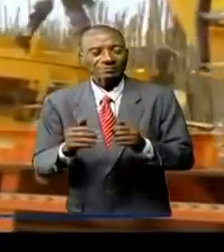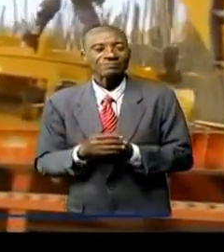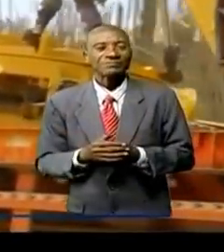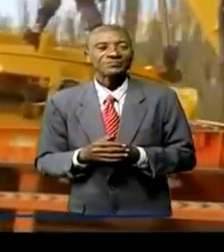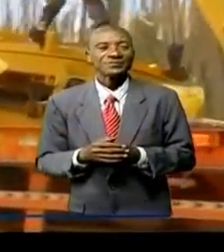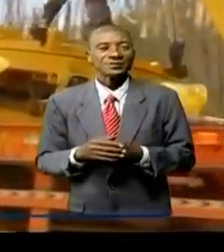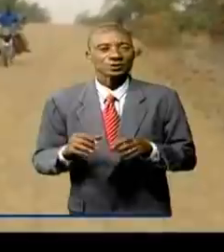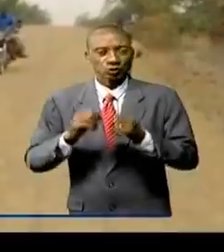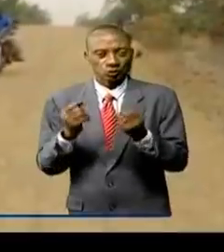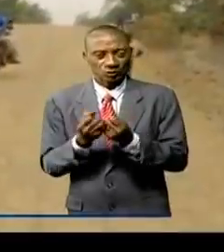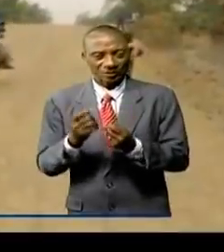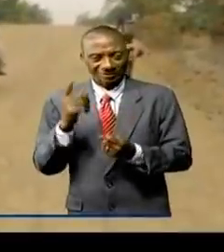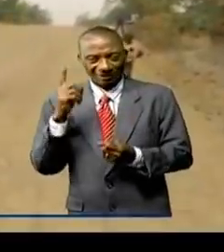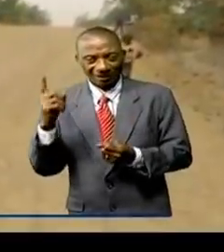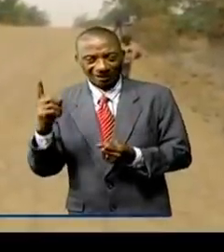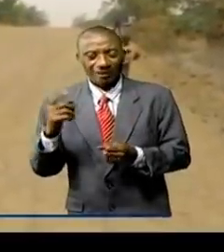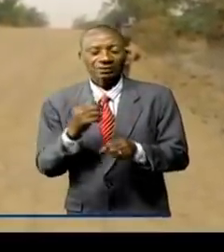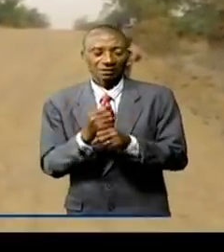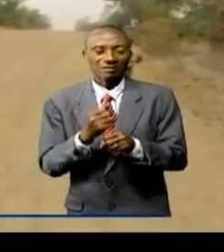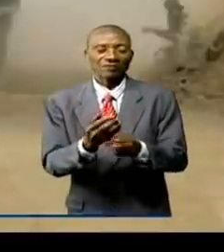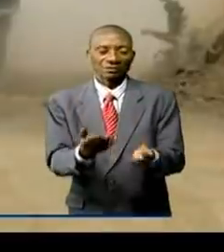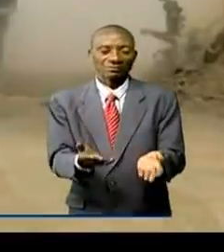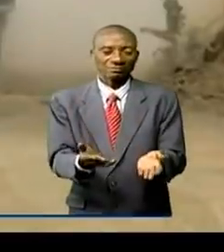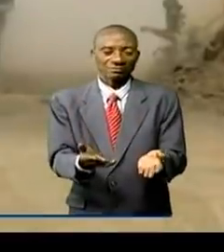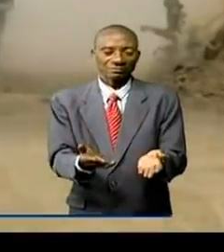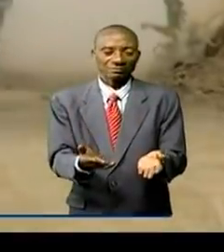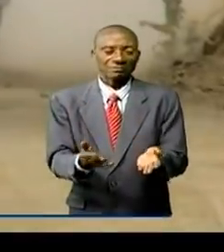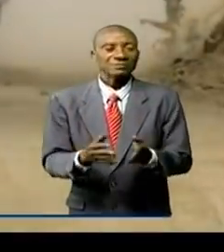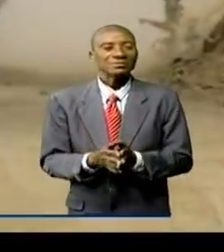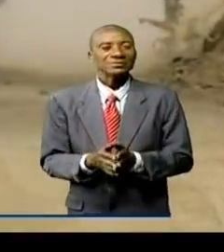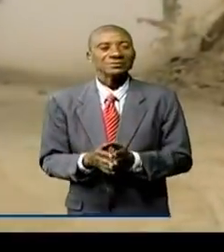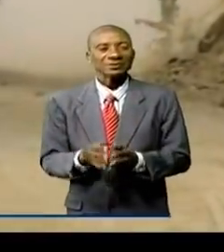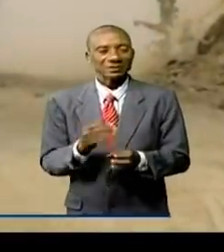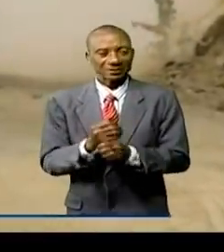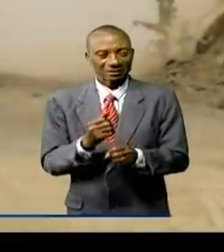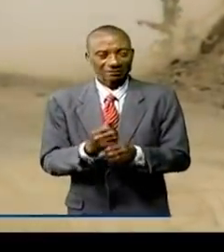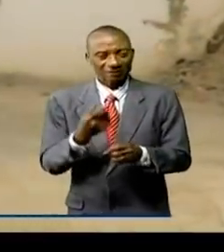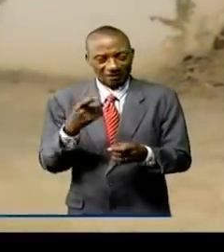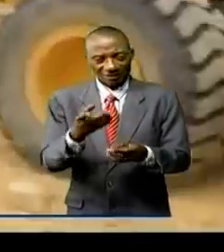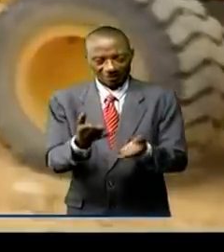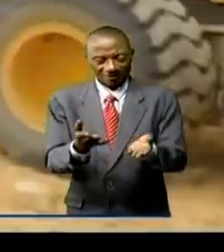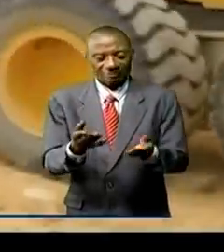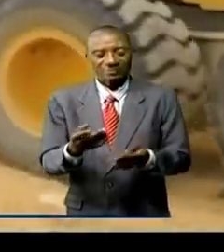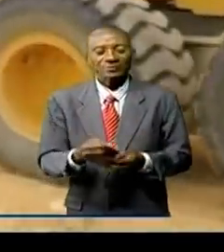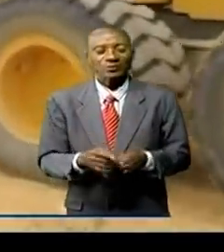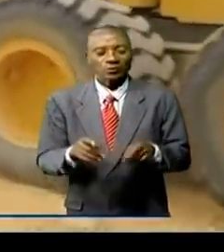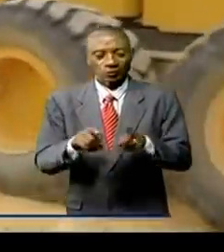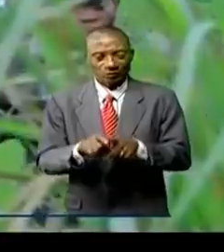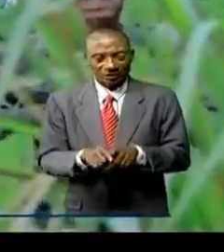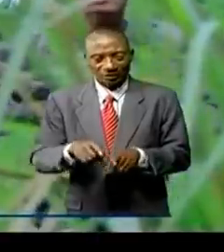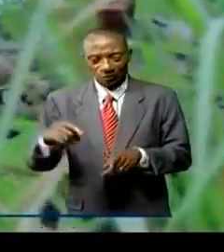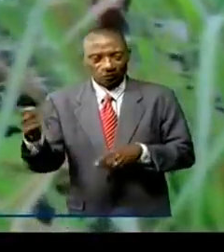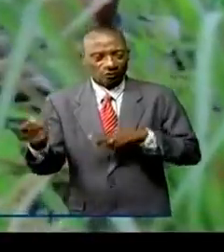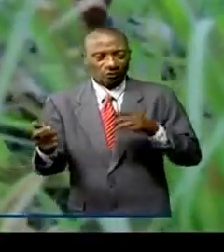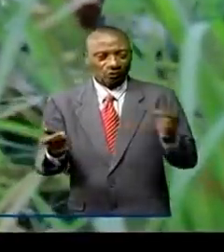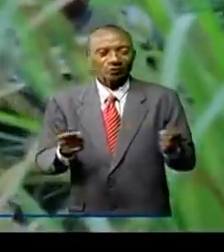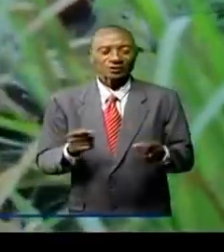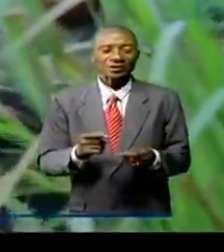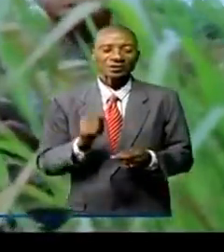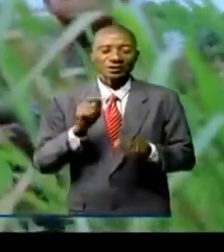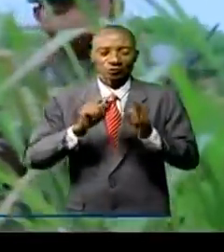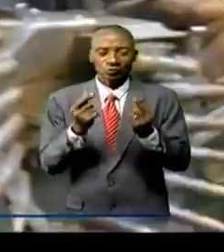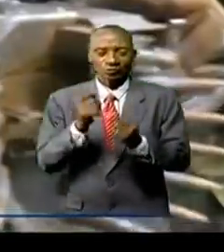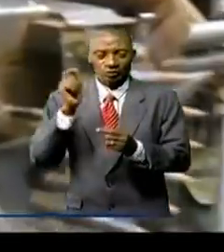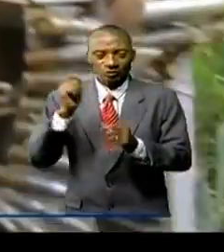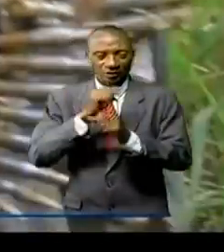société Mogabaon, rendu possible grâce à la stabilisation de la situation sécuritaire dans une bonne partie de la province après les opérations menées